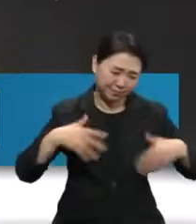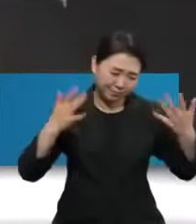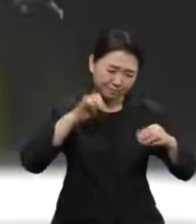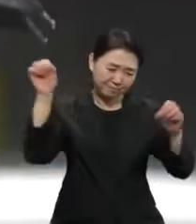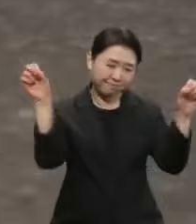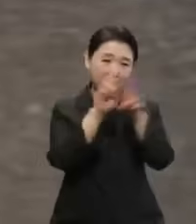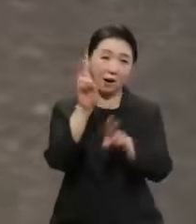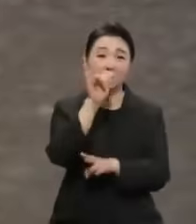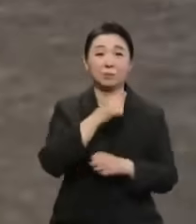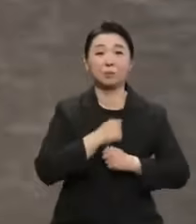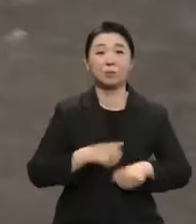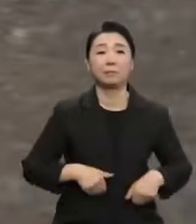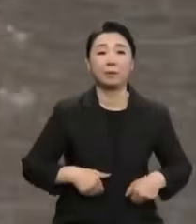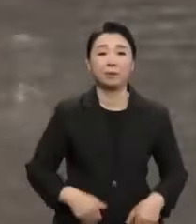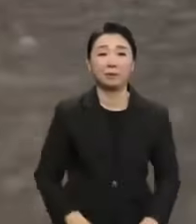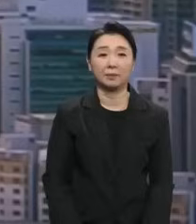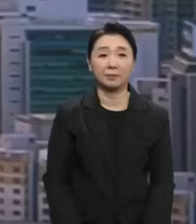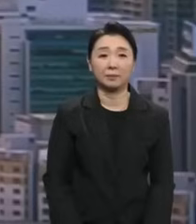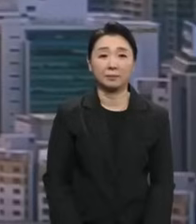있어서 주의해야 합니다.